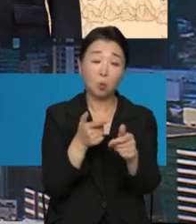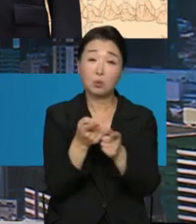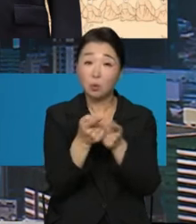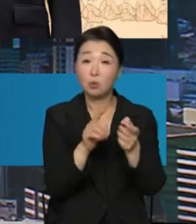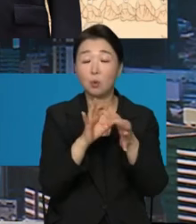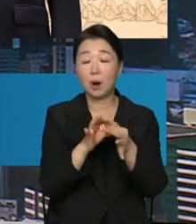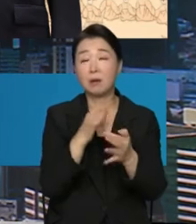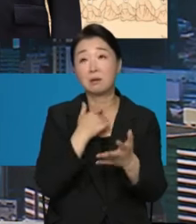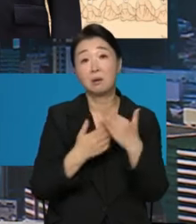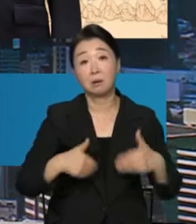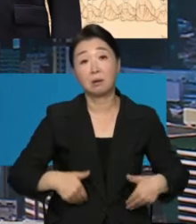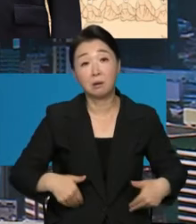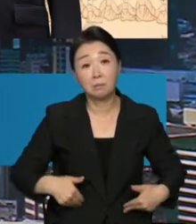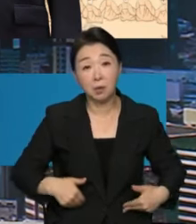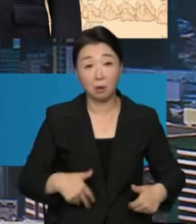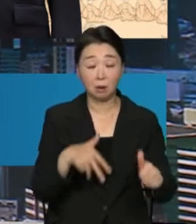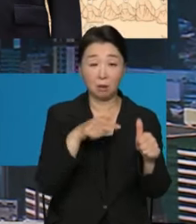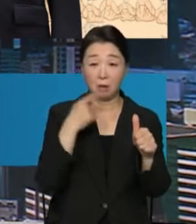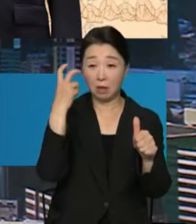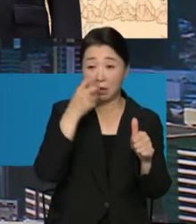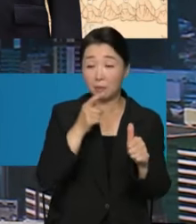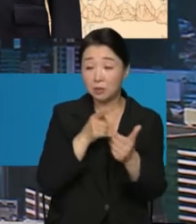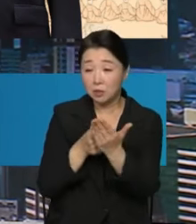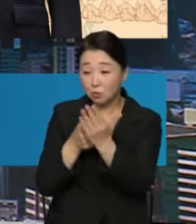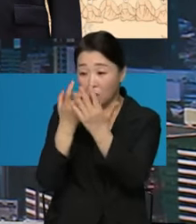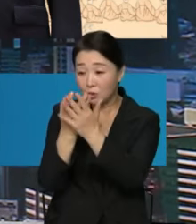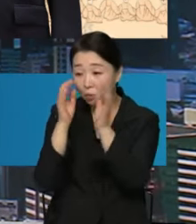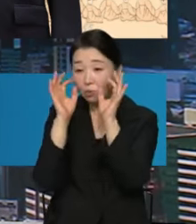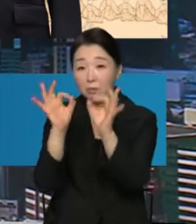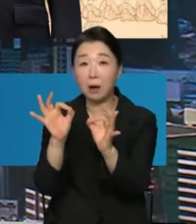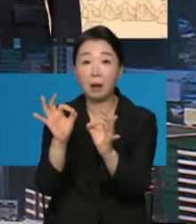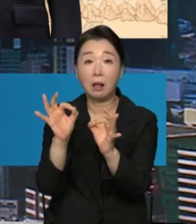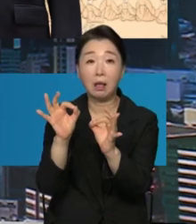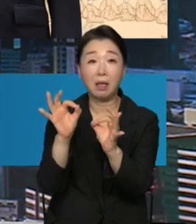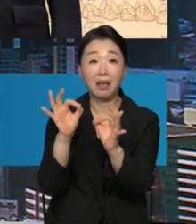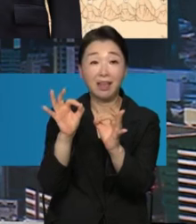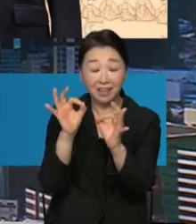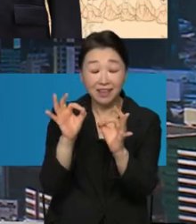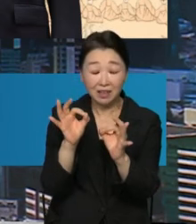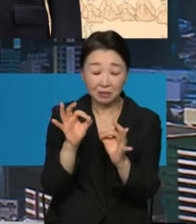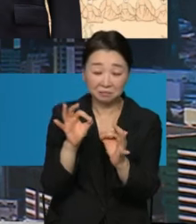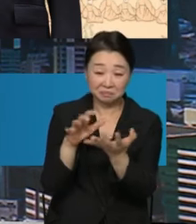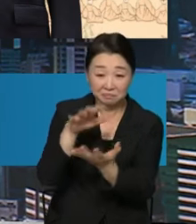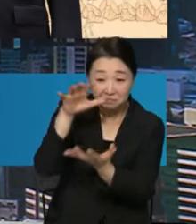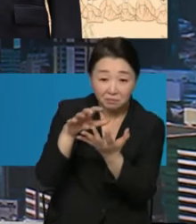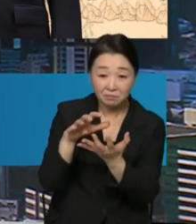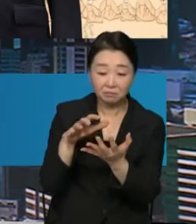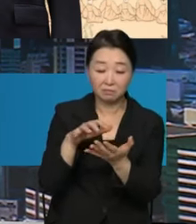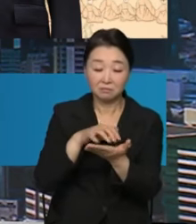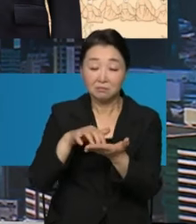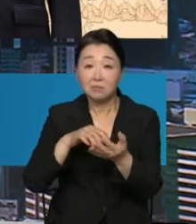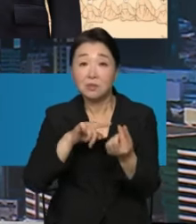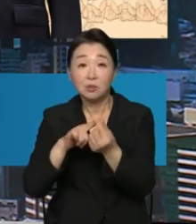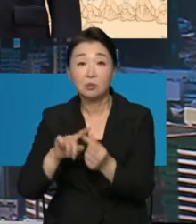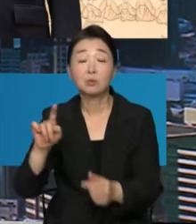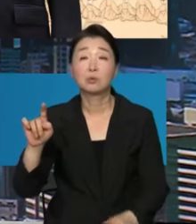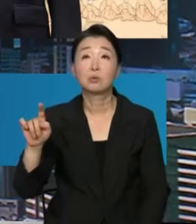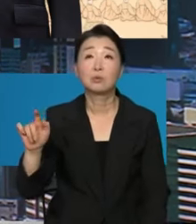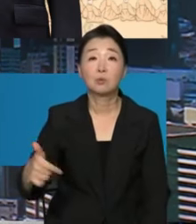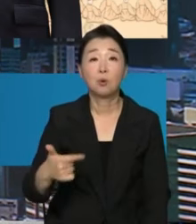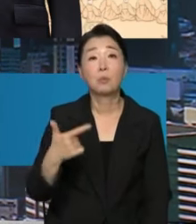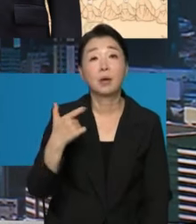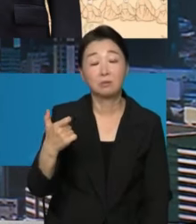자리인데요. 주기한 감사의 지원서를 살펴보니 분량도 560자 정도에 불과했고 그마저도 오타까지